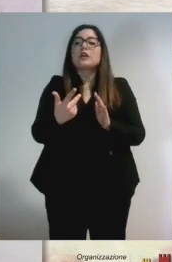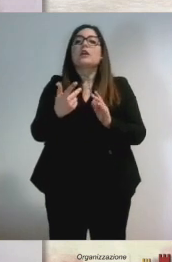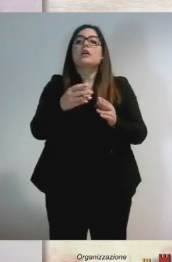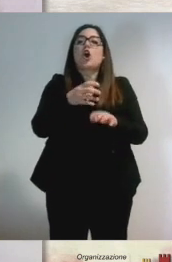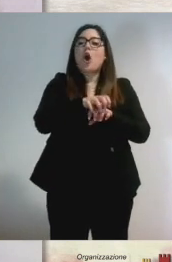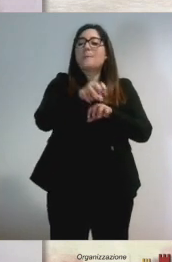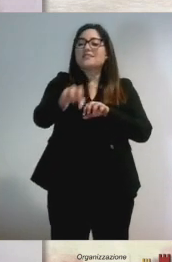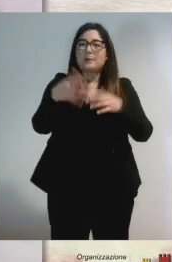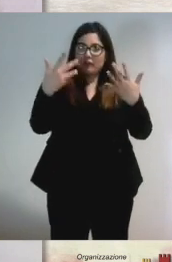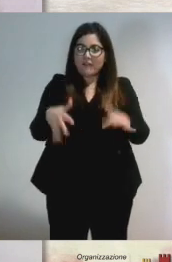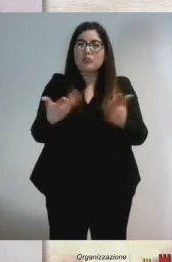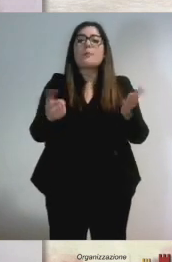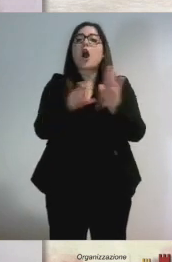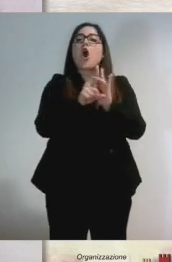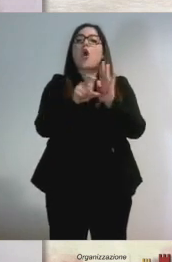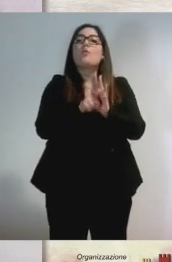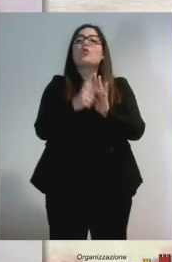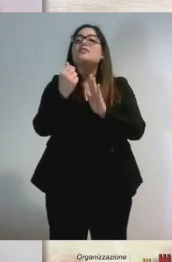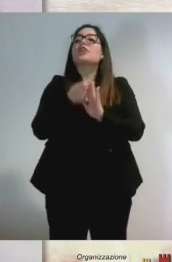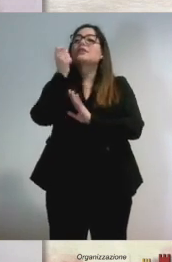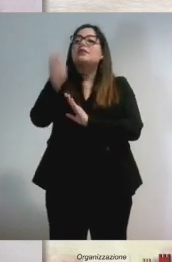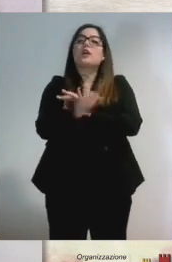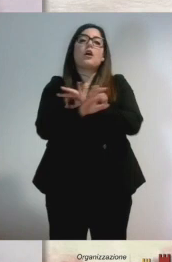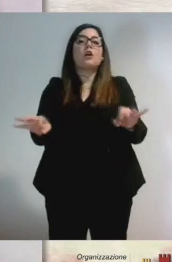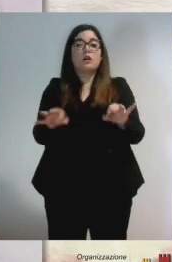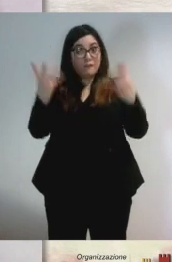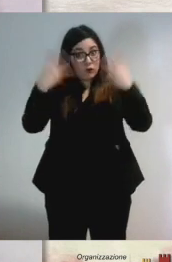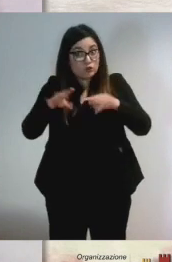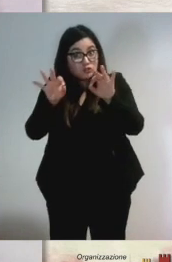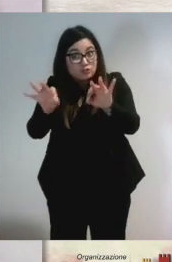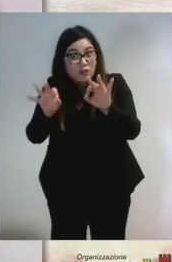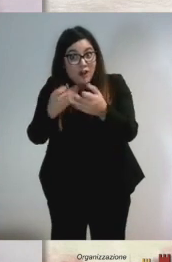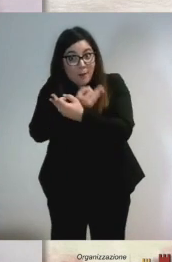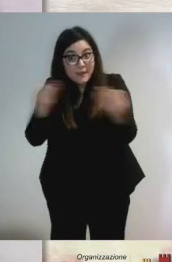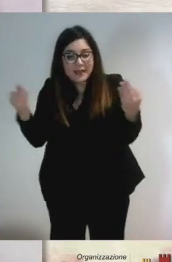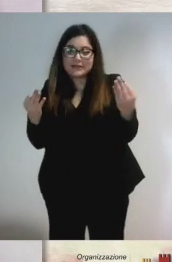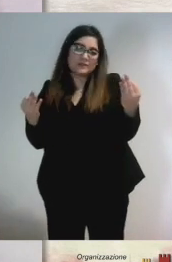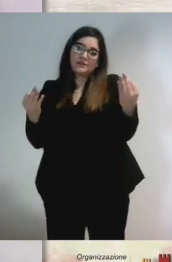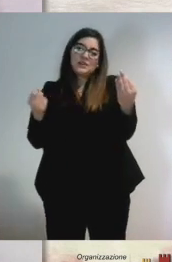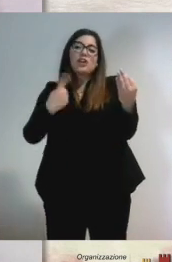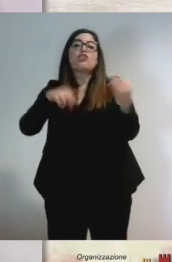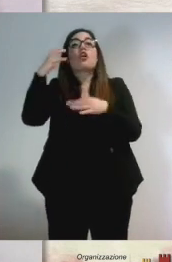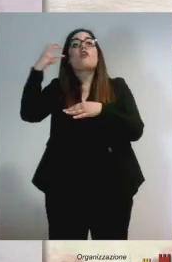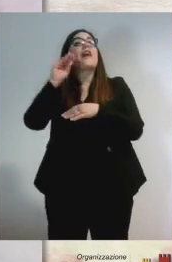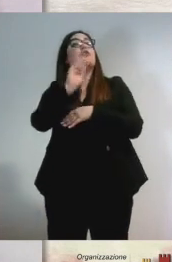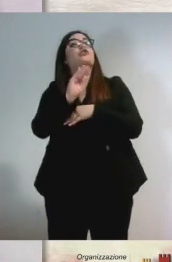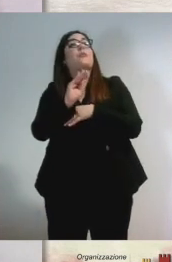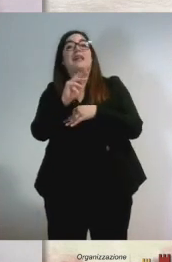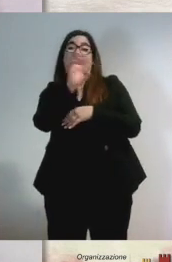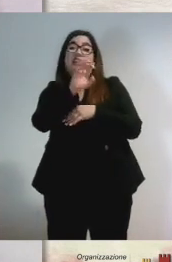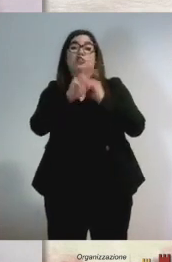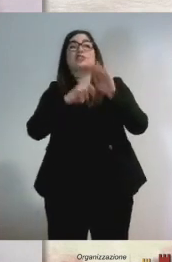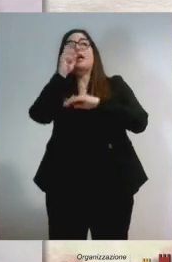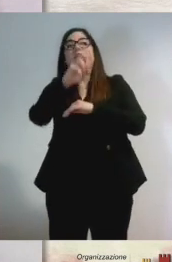poteva funzionare così non poteva funzionare non è che abbiamo chiesto al governo Di scavalcare le regioni abbiamo soltanto detto troviamo